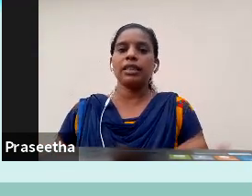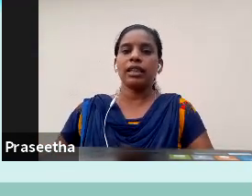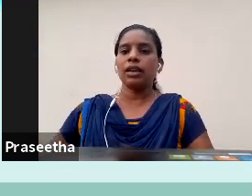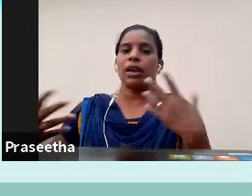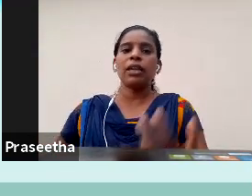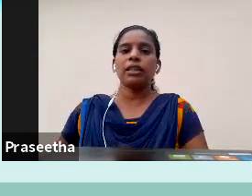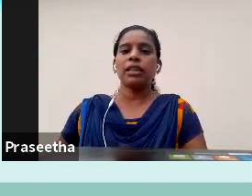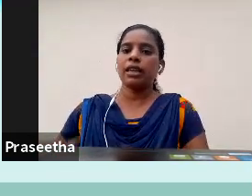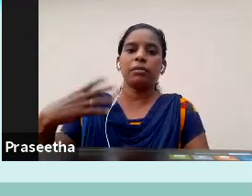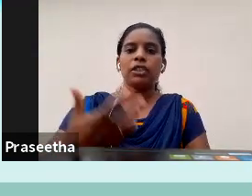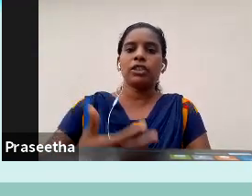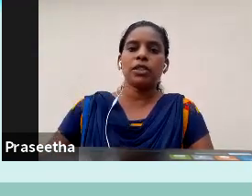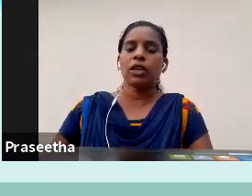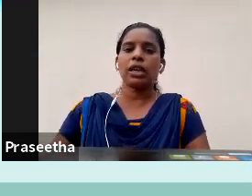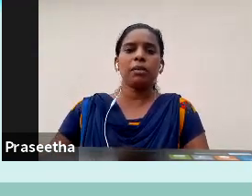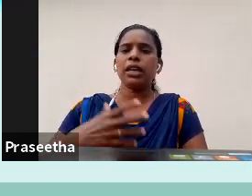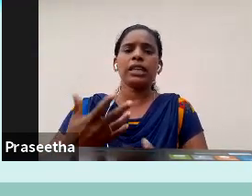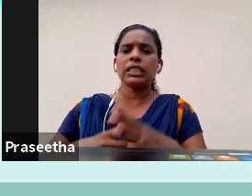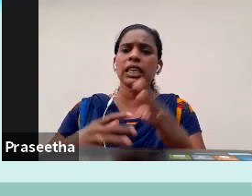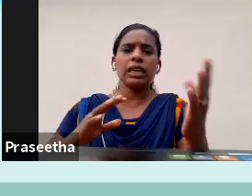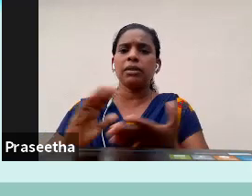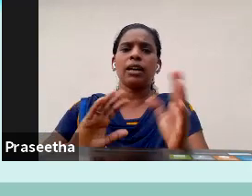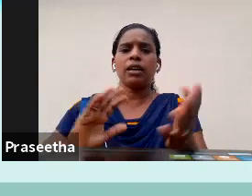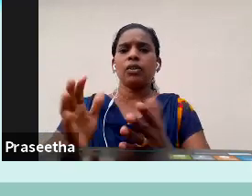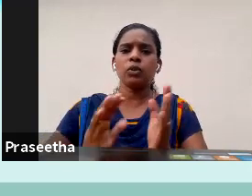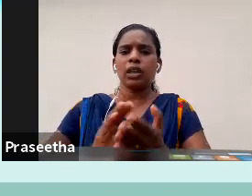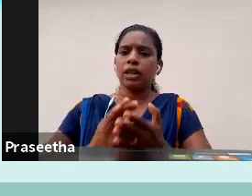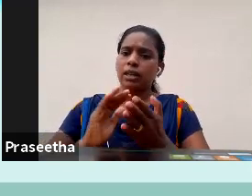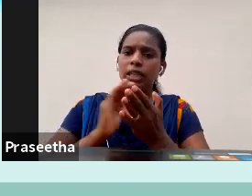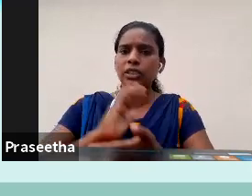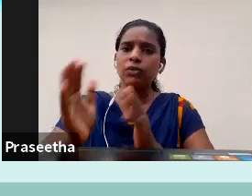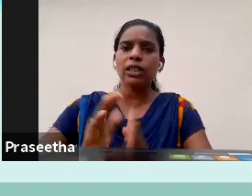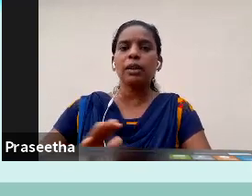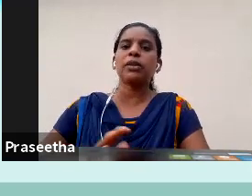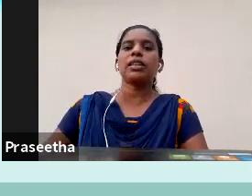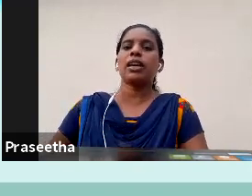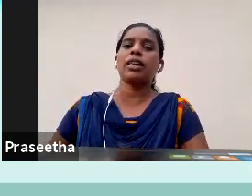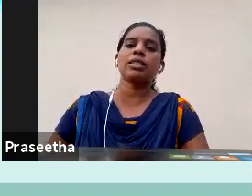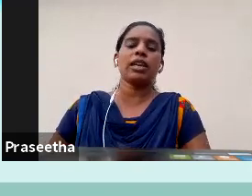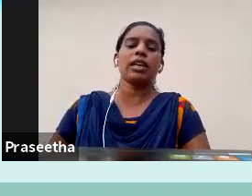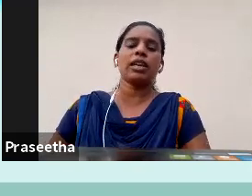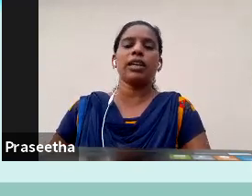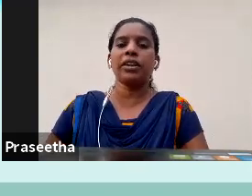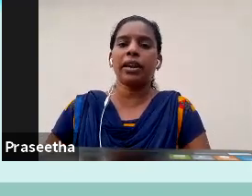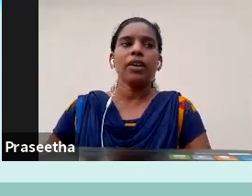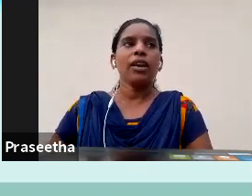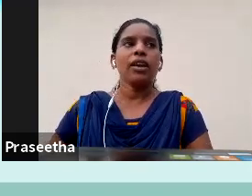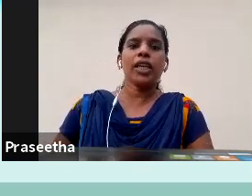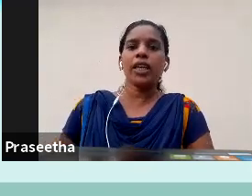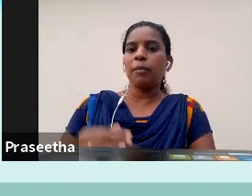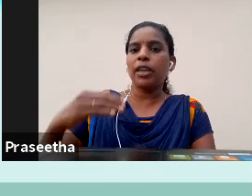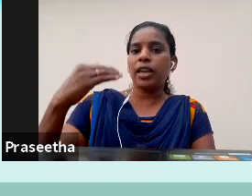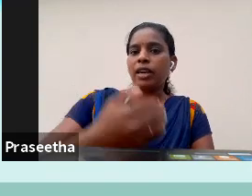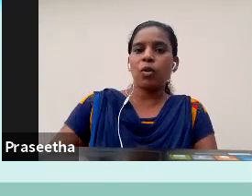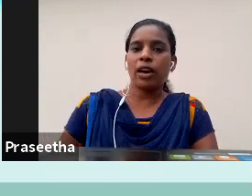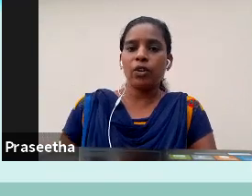അച്ഛൻ എന്താണെന്നറിയാം, ഫാമിലി എന്താണെന്നറിയാം, വെജിറ്റബിൾസ് ഒക്കെ അറിയാം. ഏകദേശം എല്ലാം ആ ഒരു അത്യാവശ്യം വന്നാൽ പിടിച്ചു നിൽക്കാനുള്ള സൈനൊക്കെ എനിക്കറിയാം.